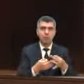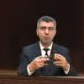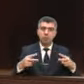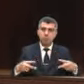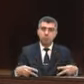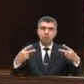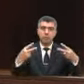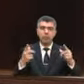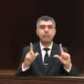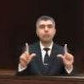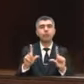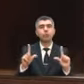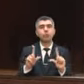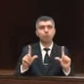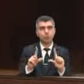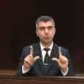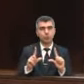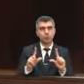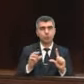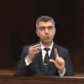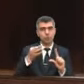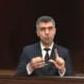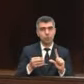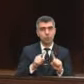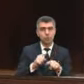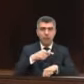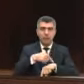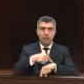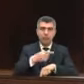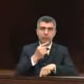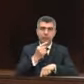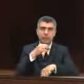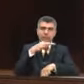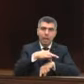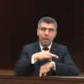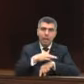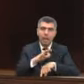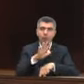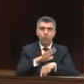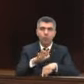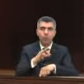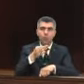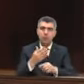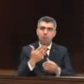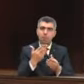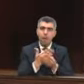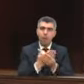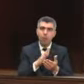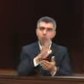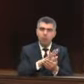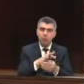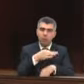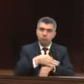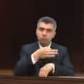بالشاشات التفاعليه التي تخبر يعني بالدقائق والتفاصيل على تاثير الملفات في مختلف القضايا